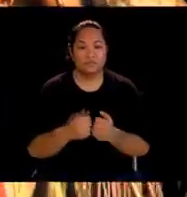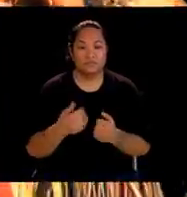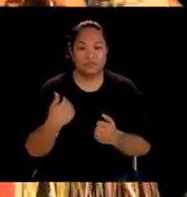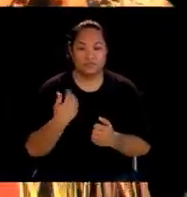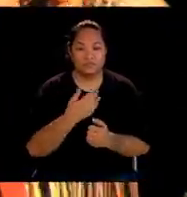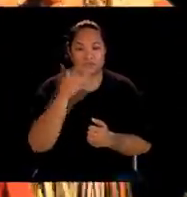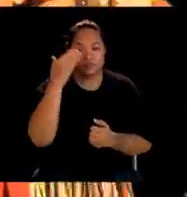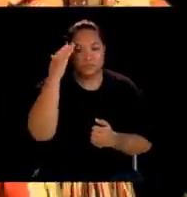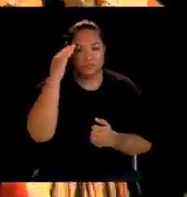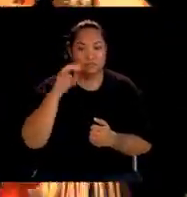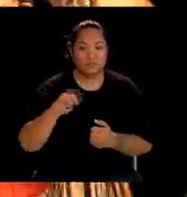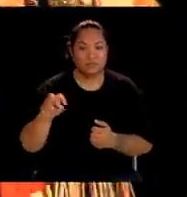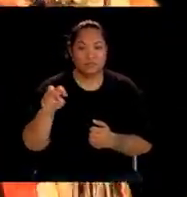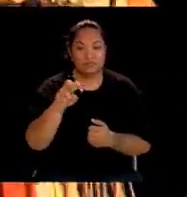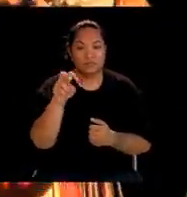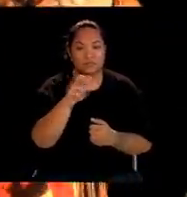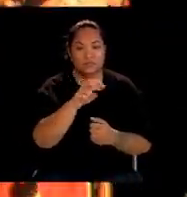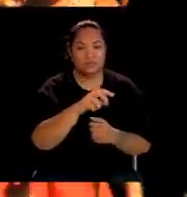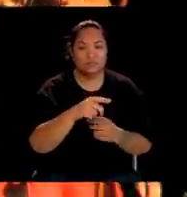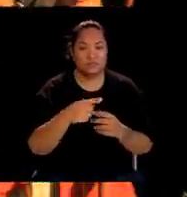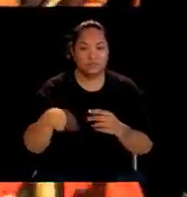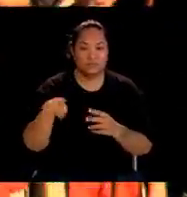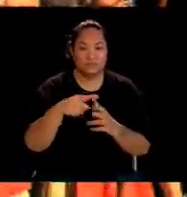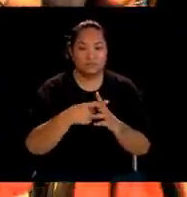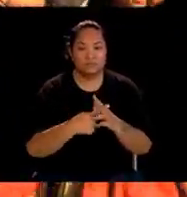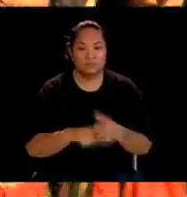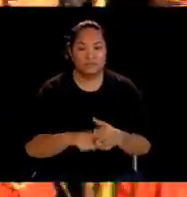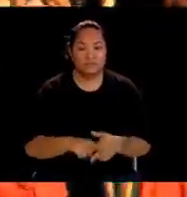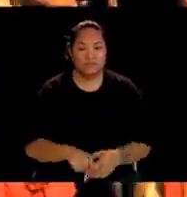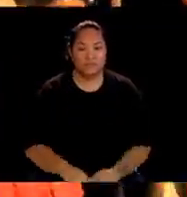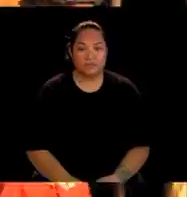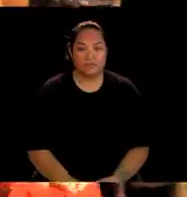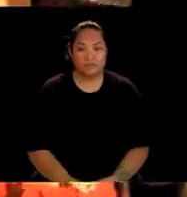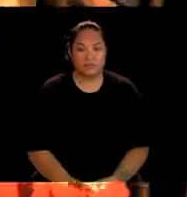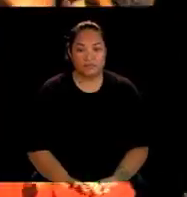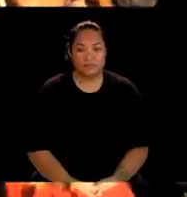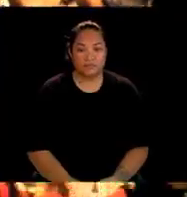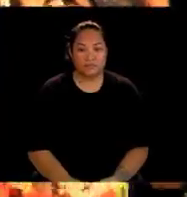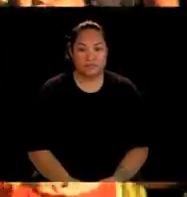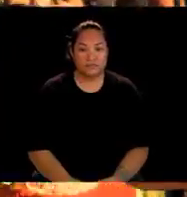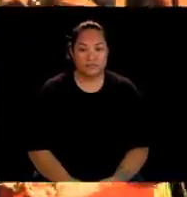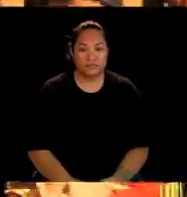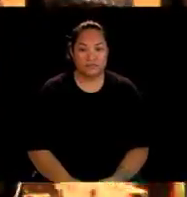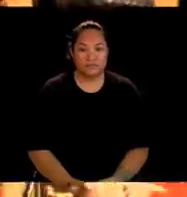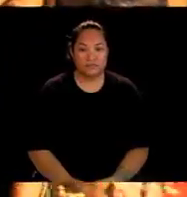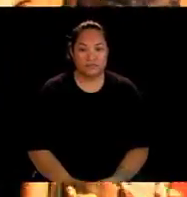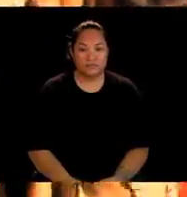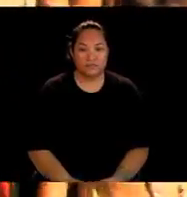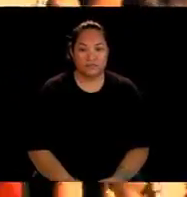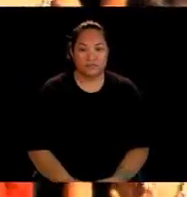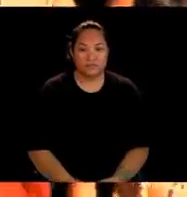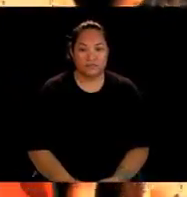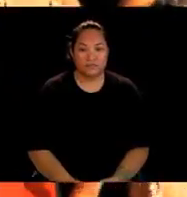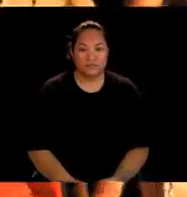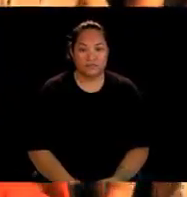Taimanu na sinya man matungo ifinalofan niha, ifinaposkuan niha.